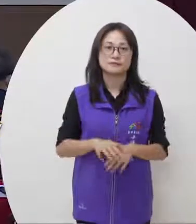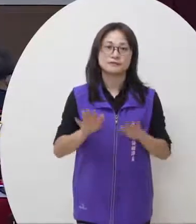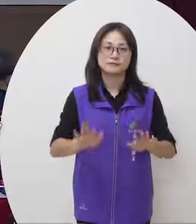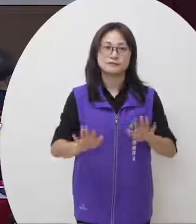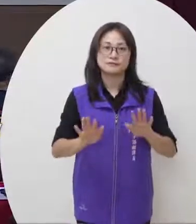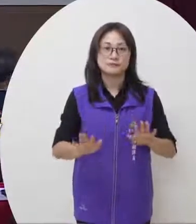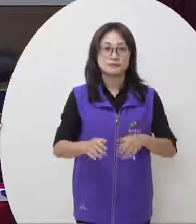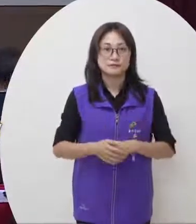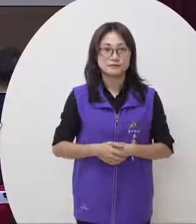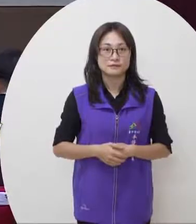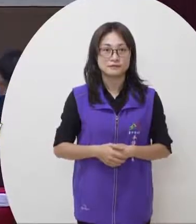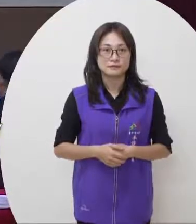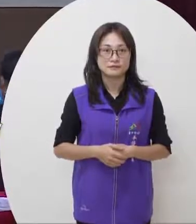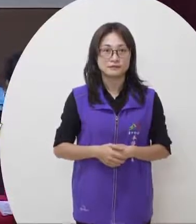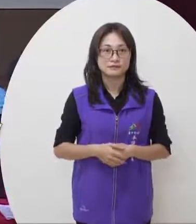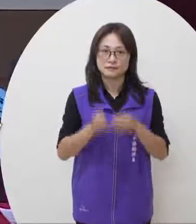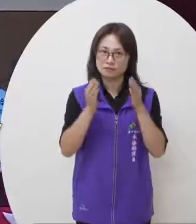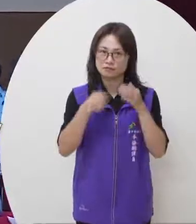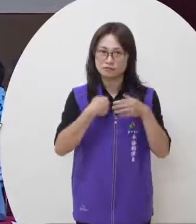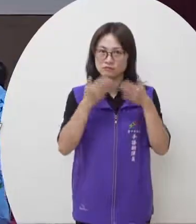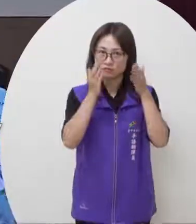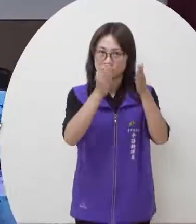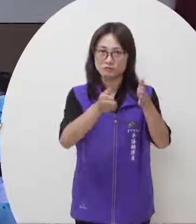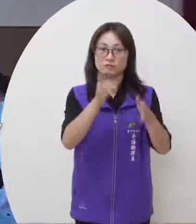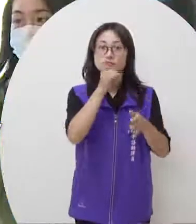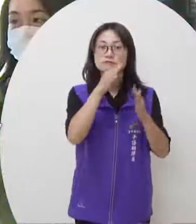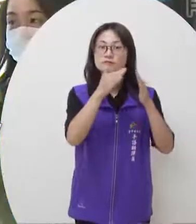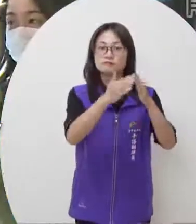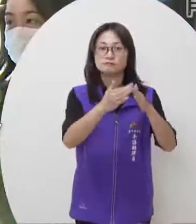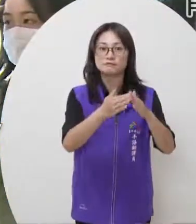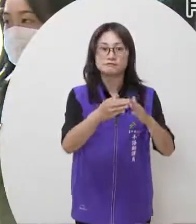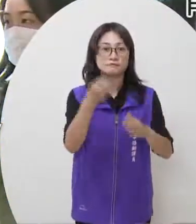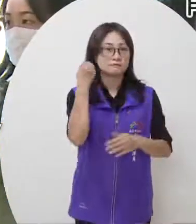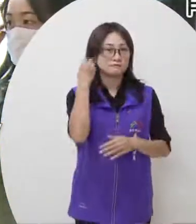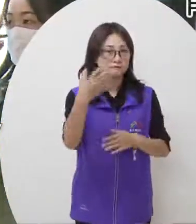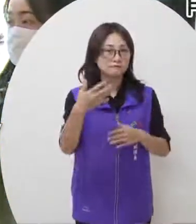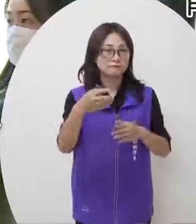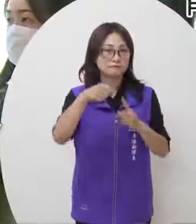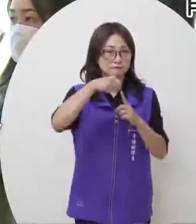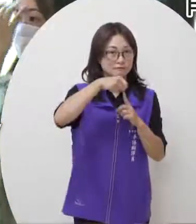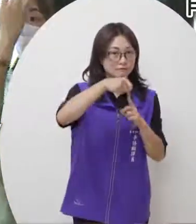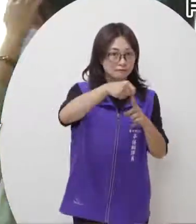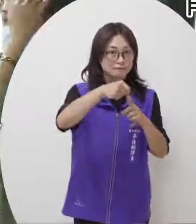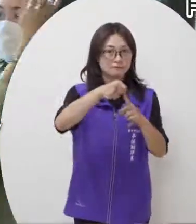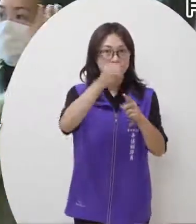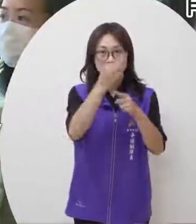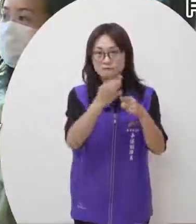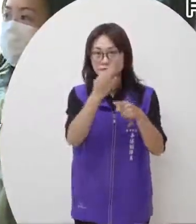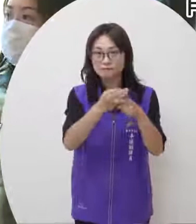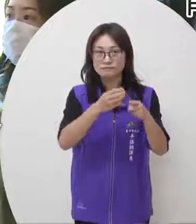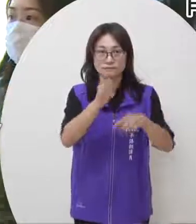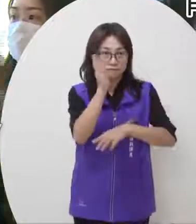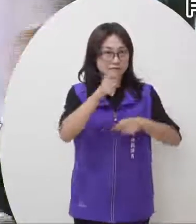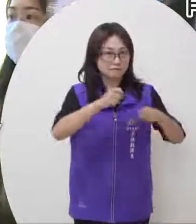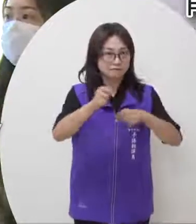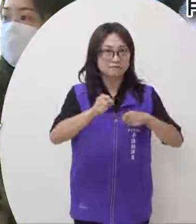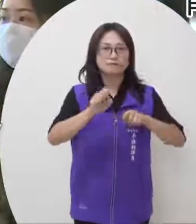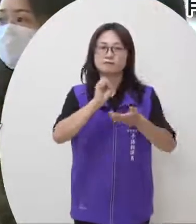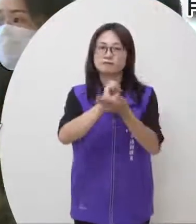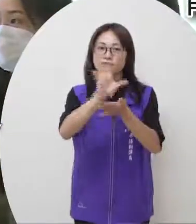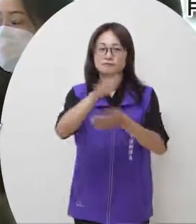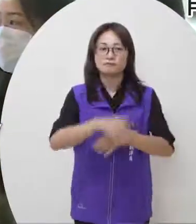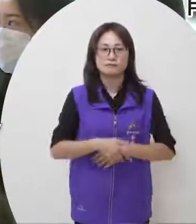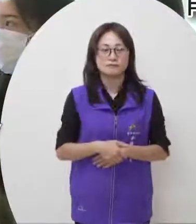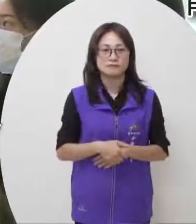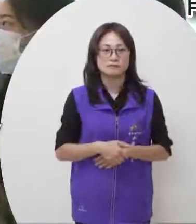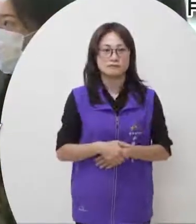由交通局先针对台中市的新公车的这个优惠政策哦，跟大家做个报告。那